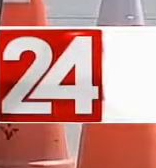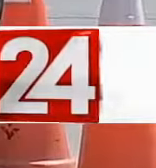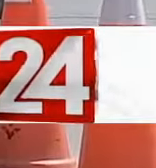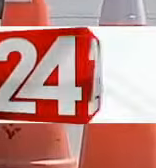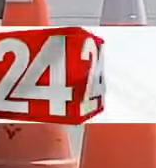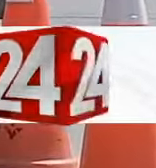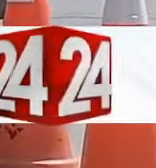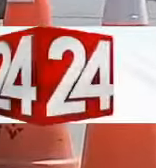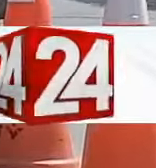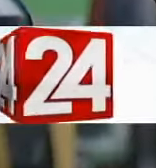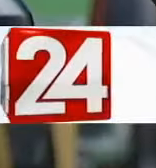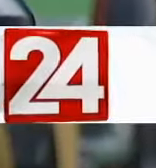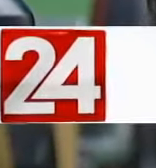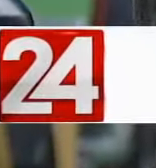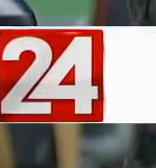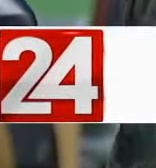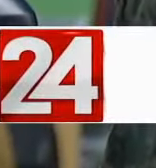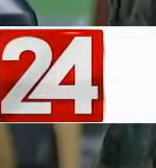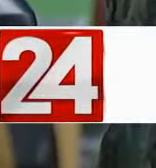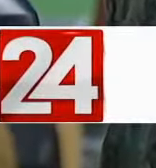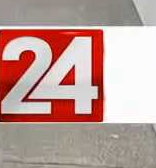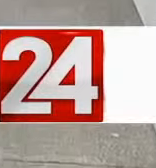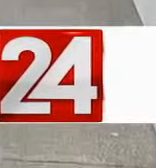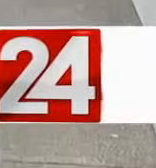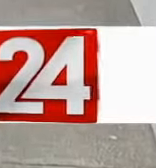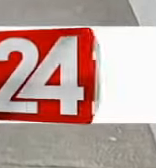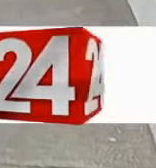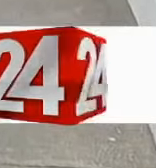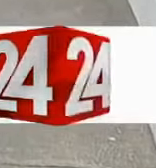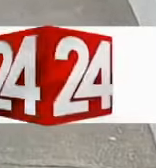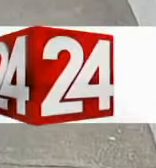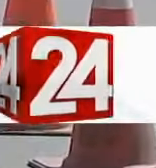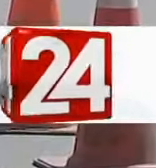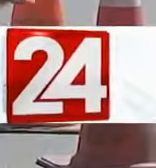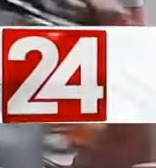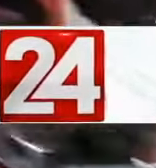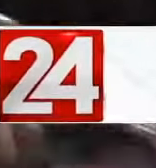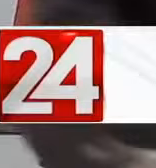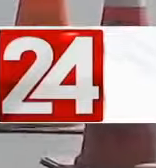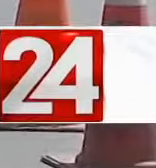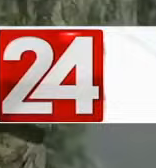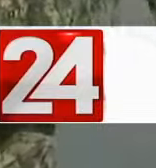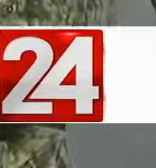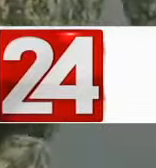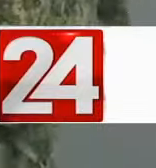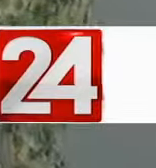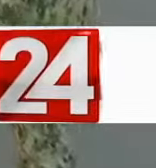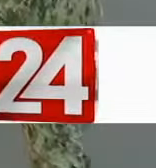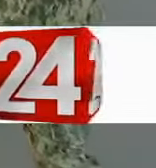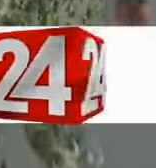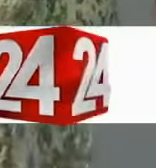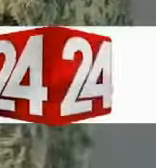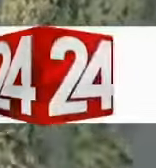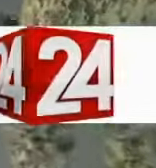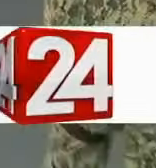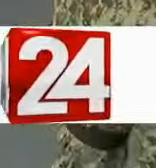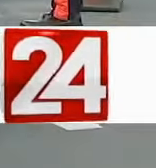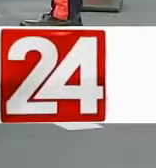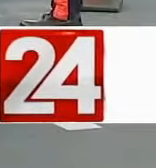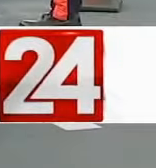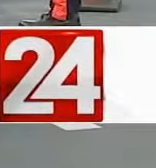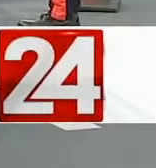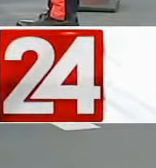Unang araw ng pagbabalik sa Alert Level 3 ng Bulacan, Rizal at Cavite, mga paghihigpit,